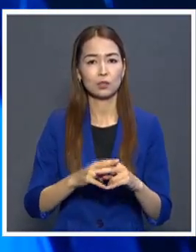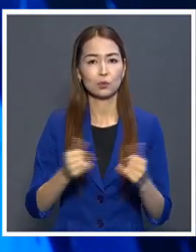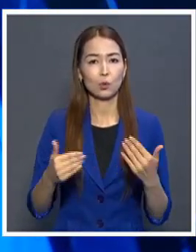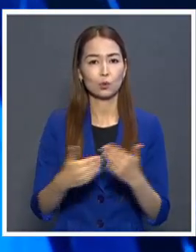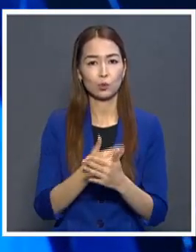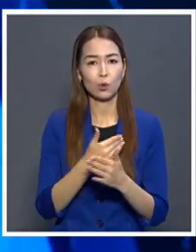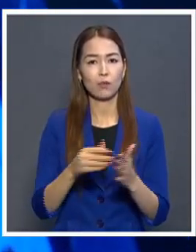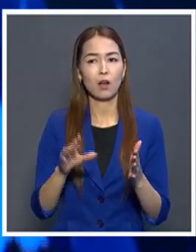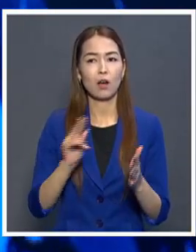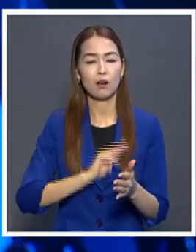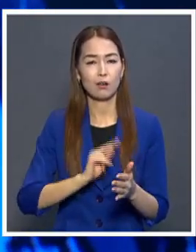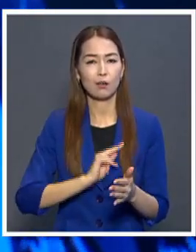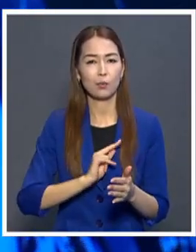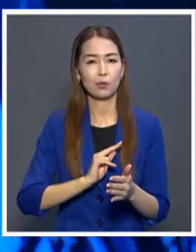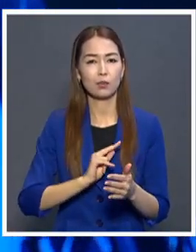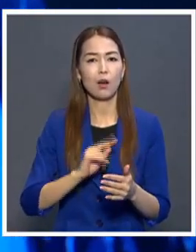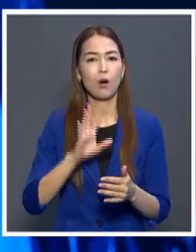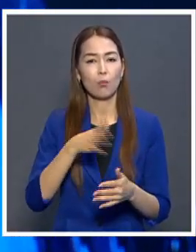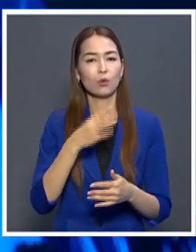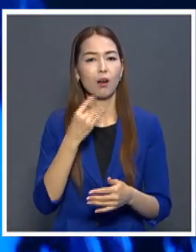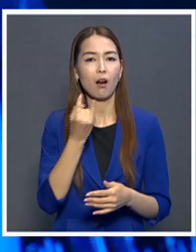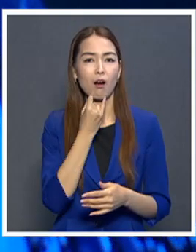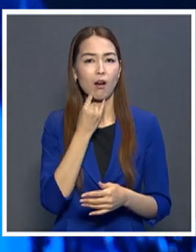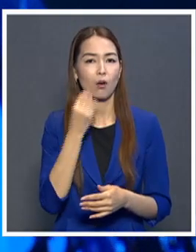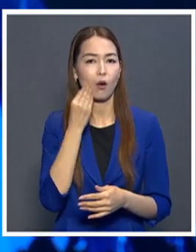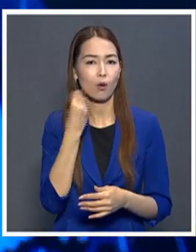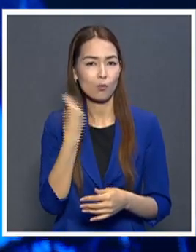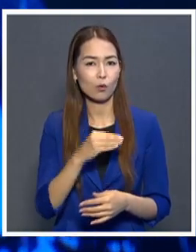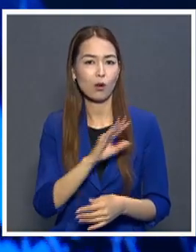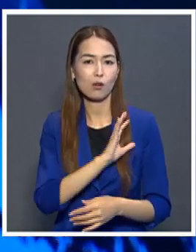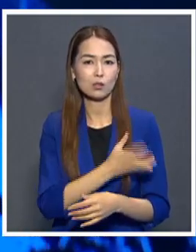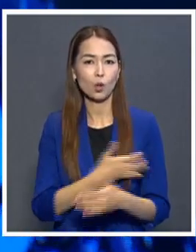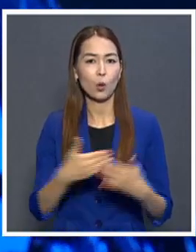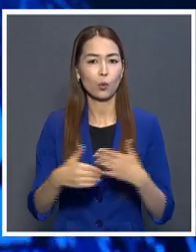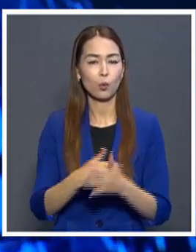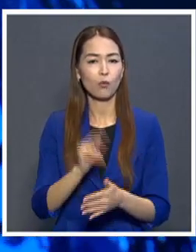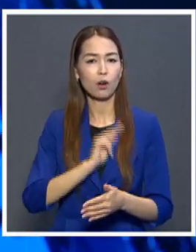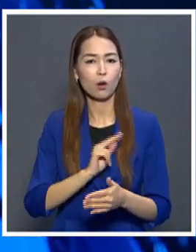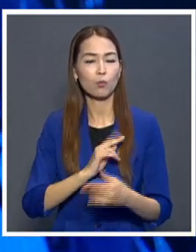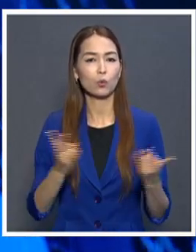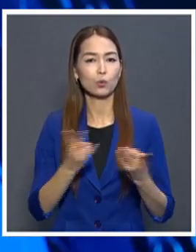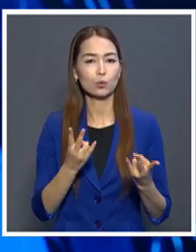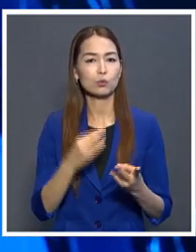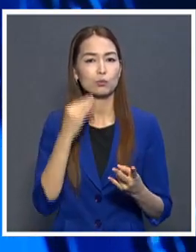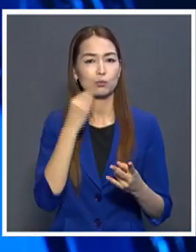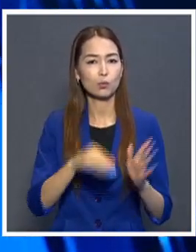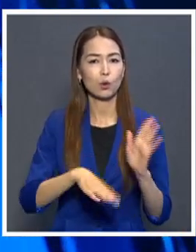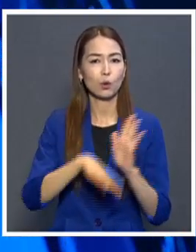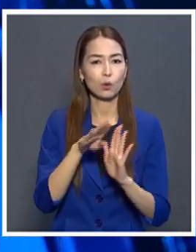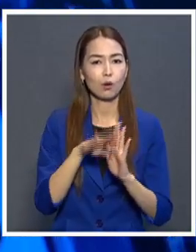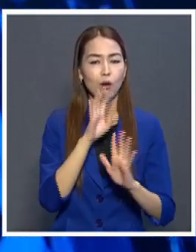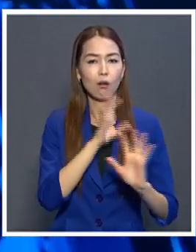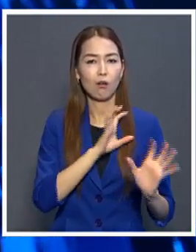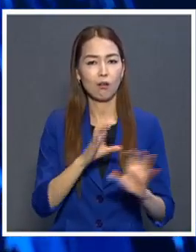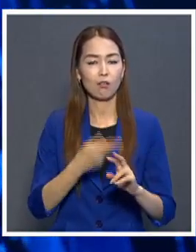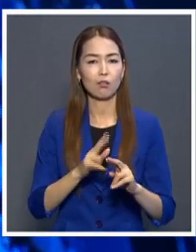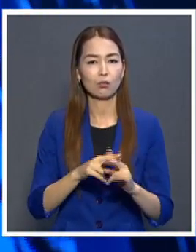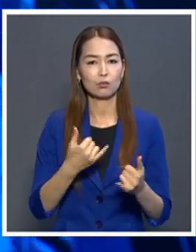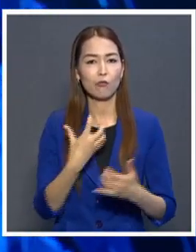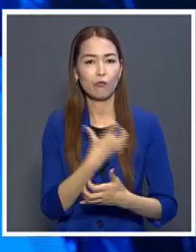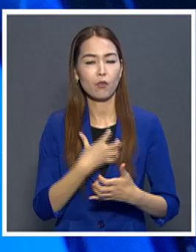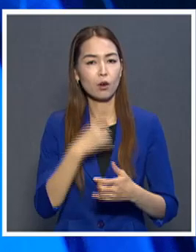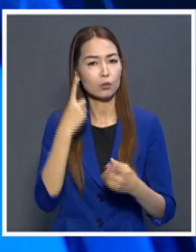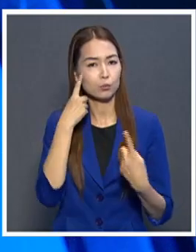сезініп отырған өңірді қуат көзімен қамтамасыз етуде және су ресурстарын тиімді пайдалануды арттыруда үлкен маңызға ие.